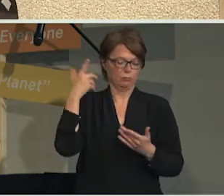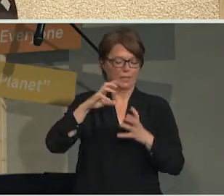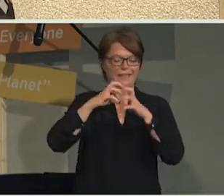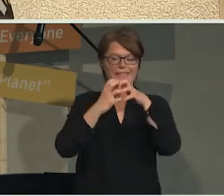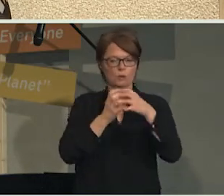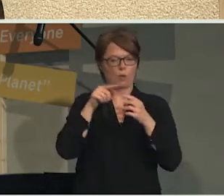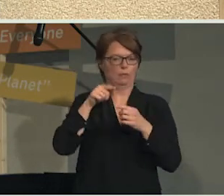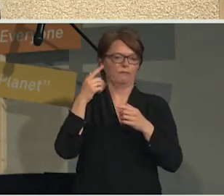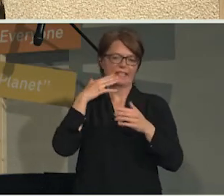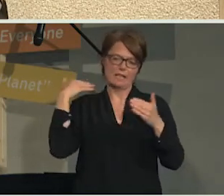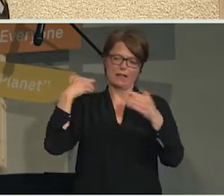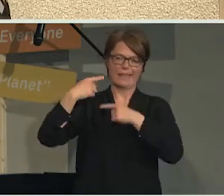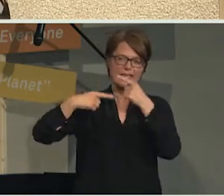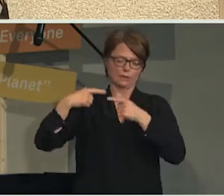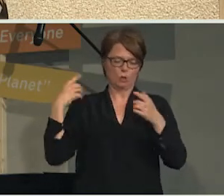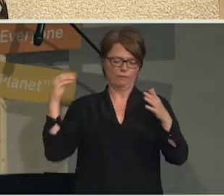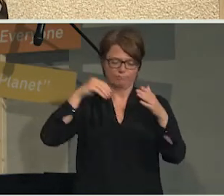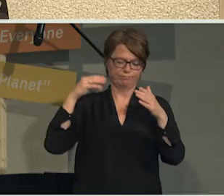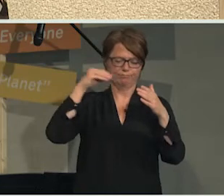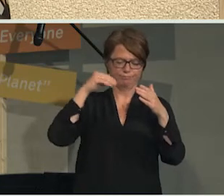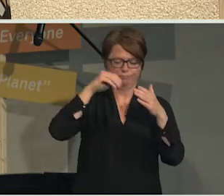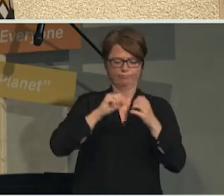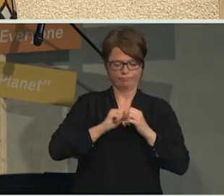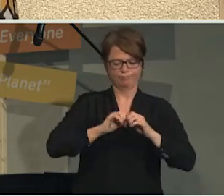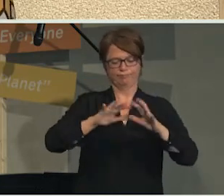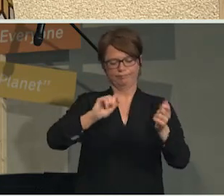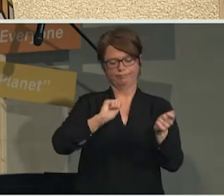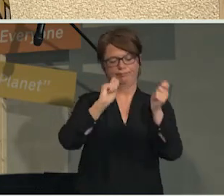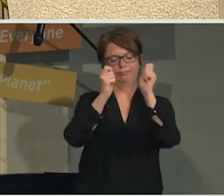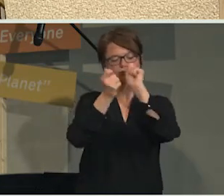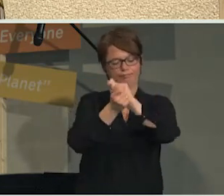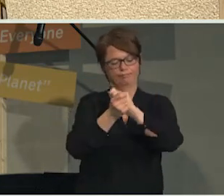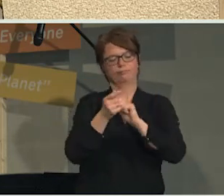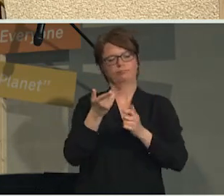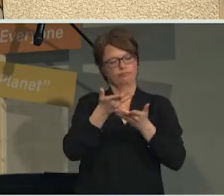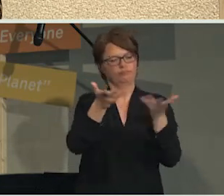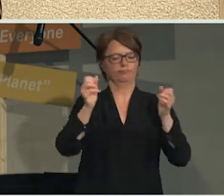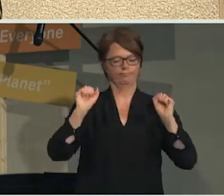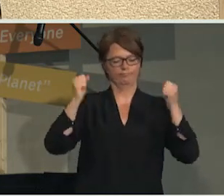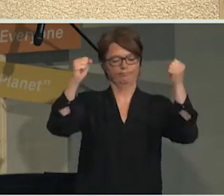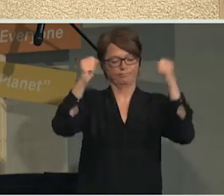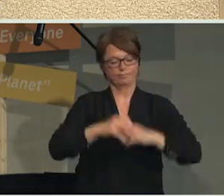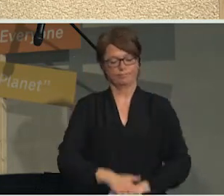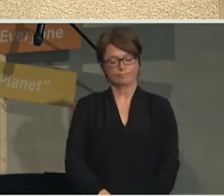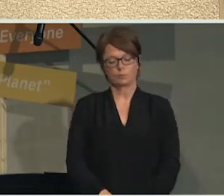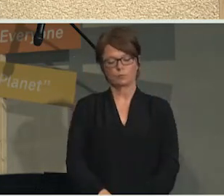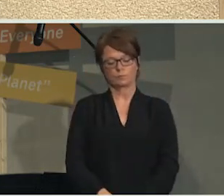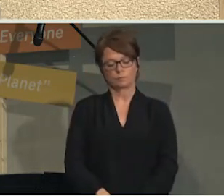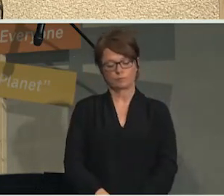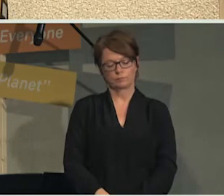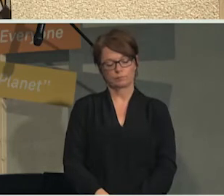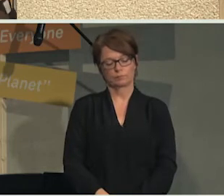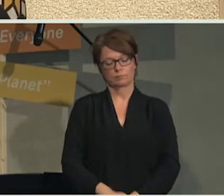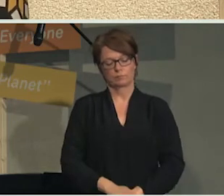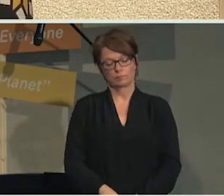Gruppen sichtbar und besprechbar machte. In diesem komplexen System also kreuzen sich die verschiedenen Diskriminierungsachsen